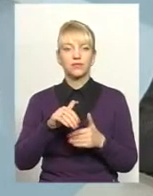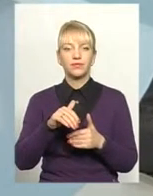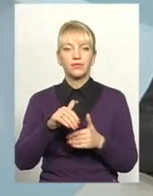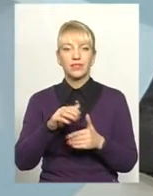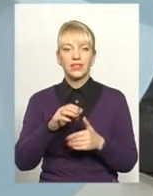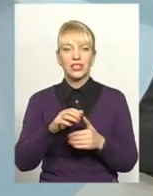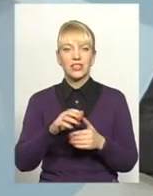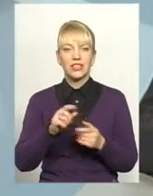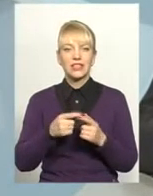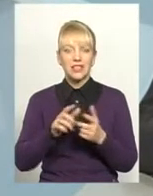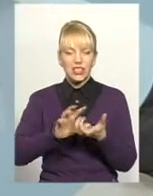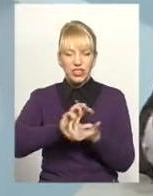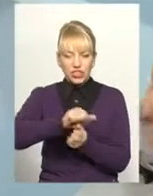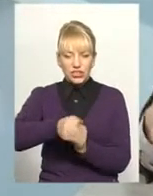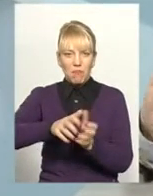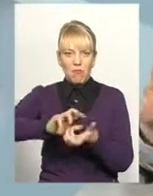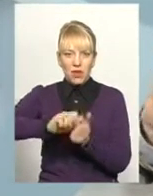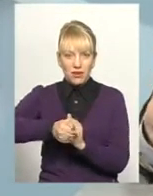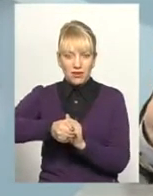жмих, який